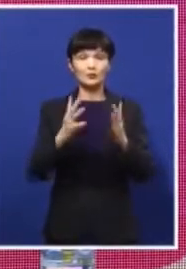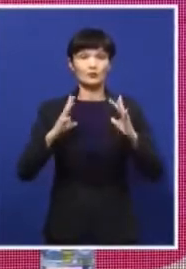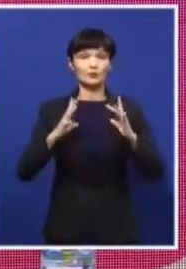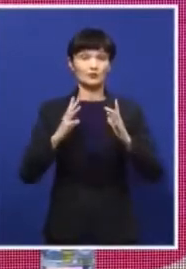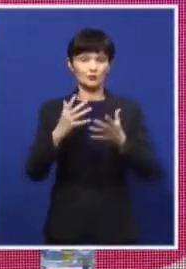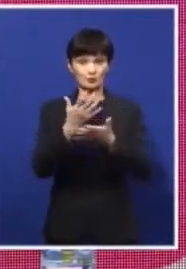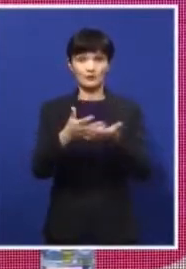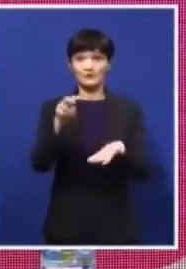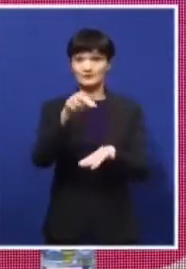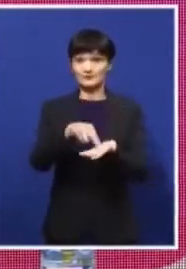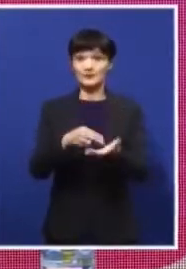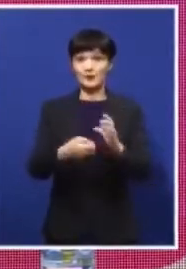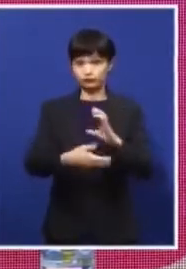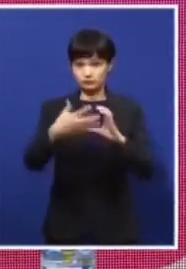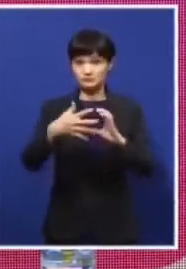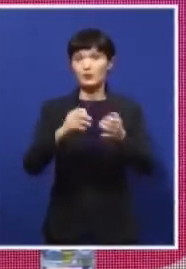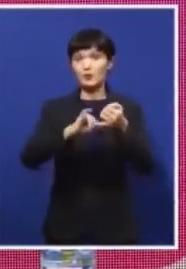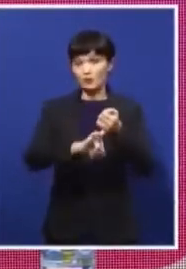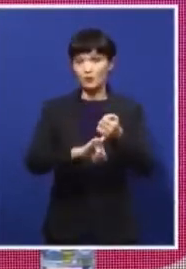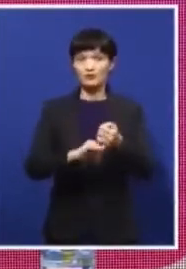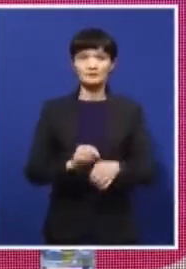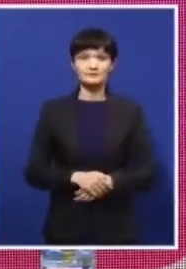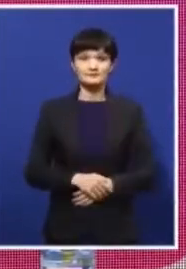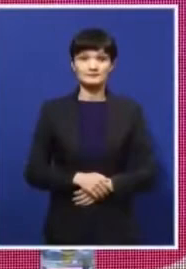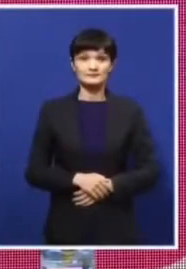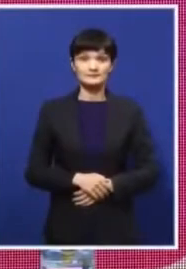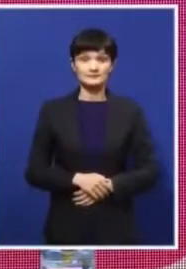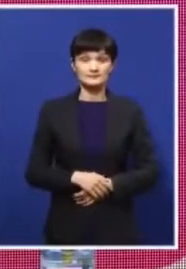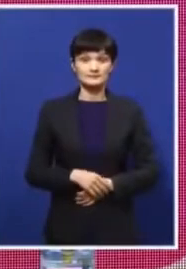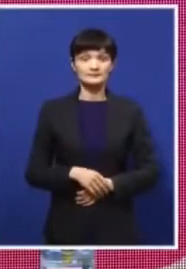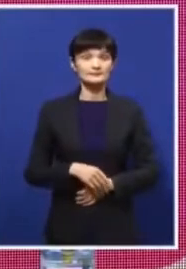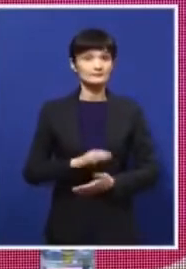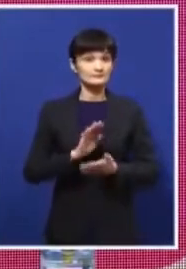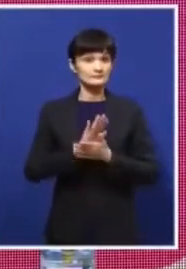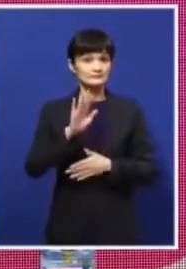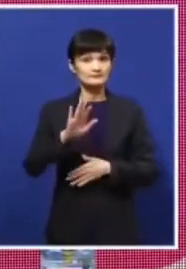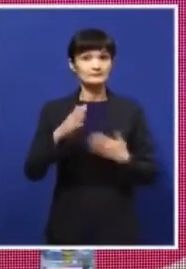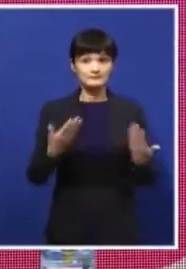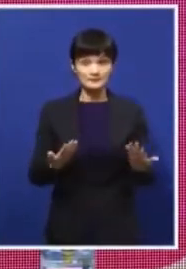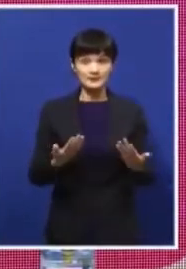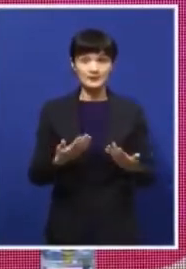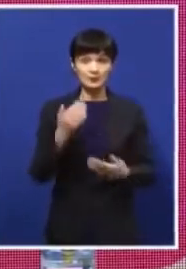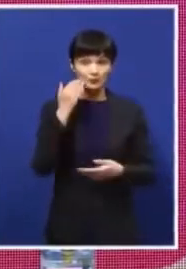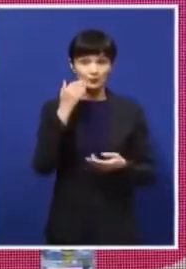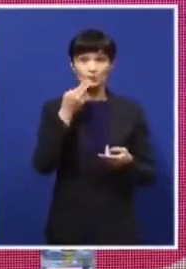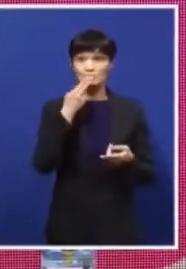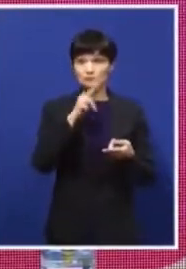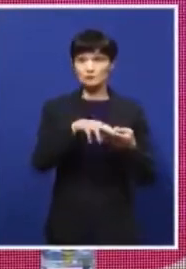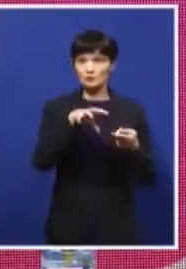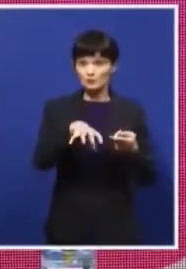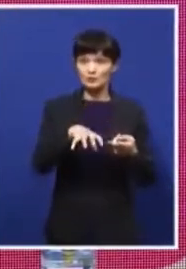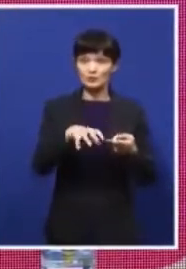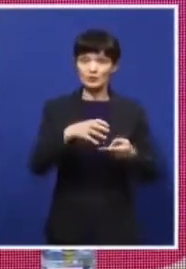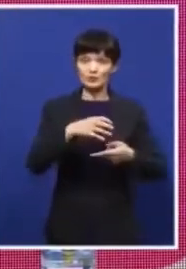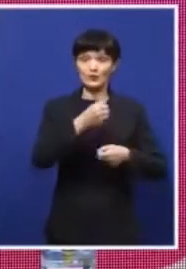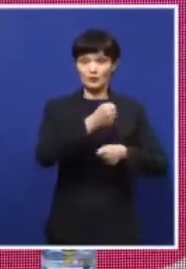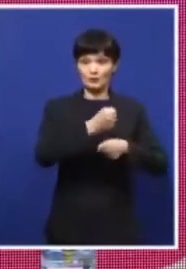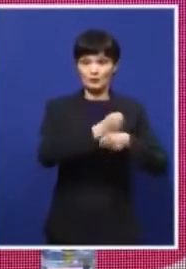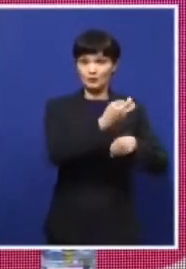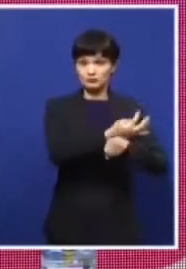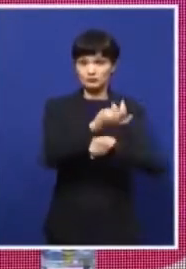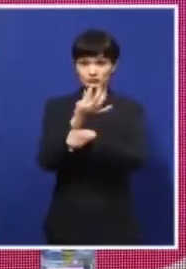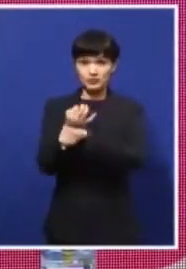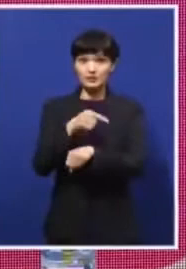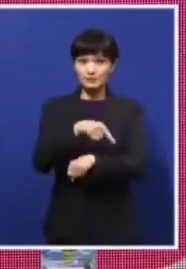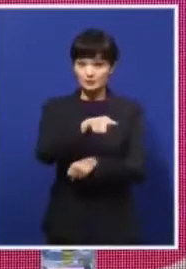期间就是纸本五倍券的使用期间里面，以我的理解就是在邮局的营业时间就可以去邮局取得，这一点跟去年是相同